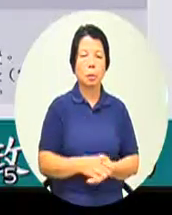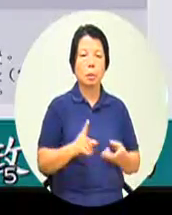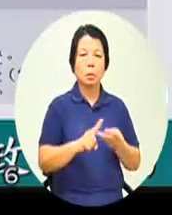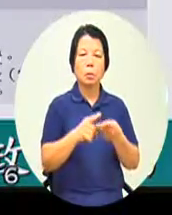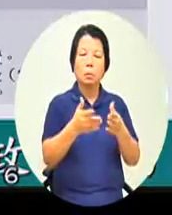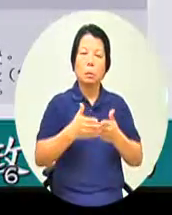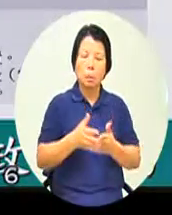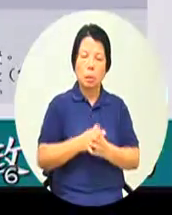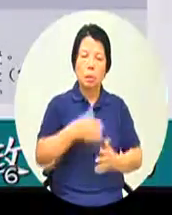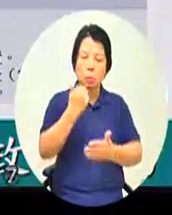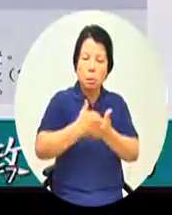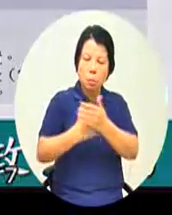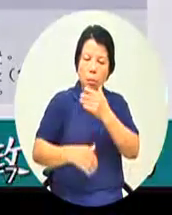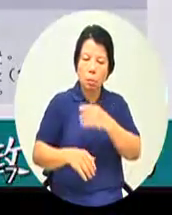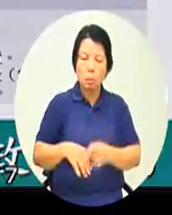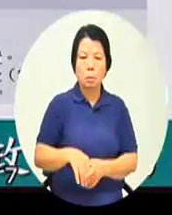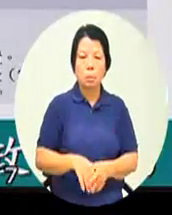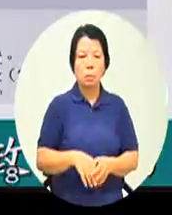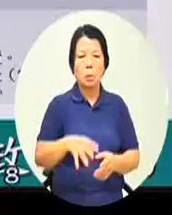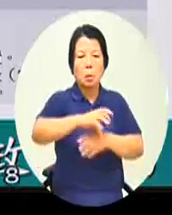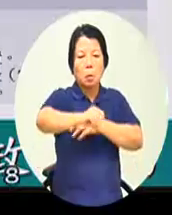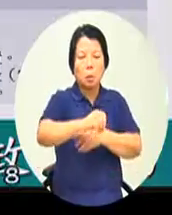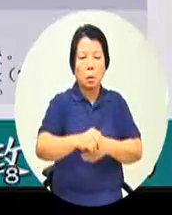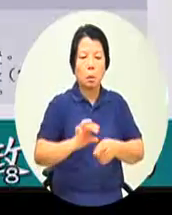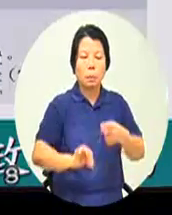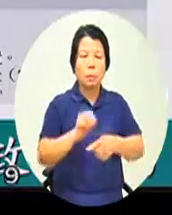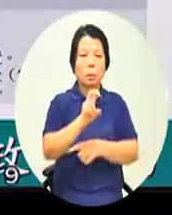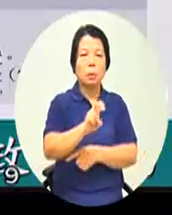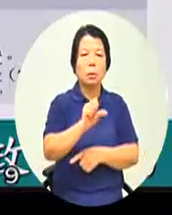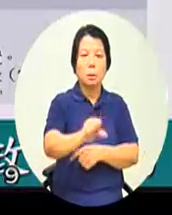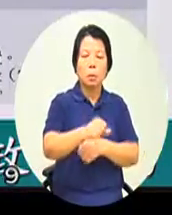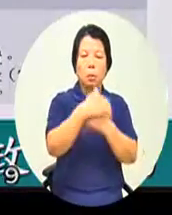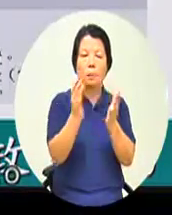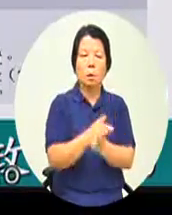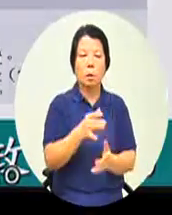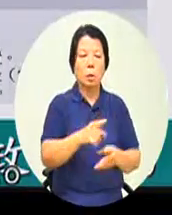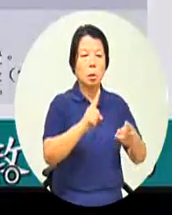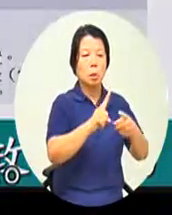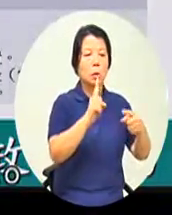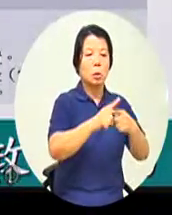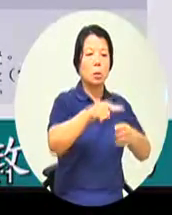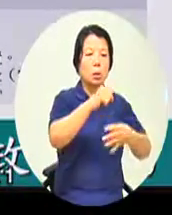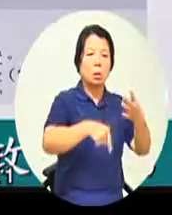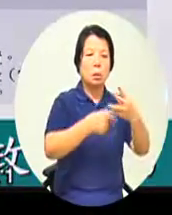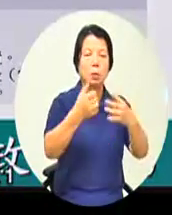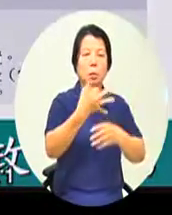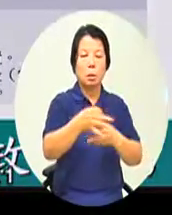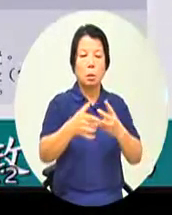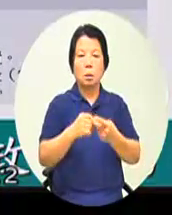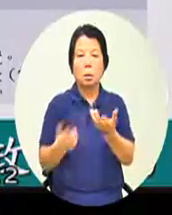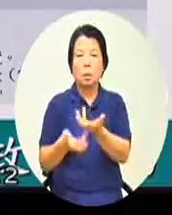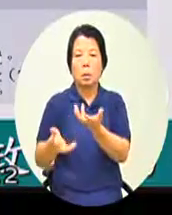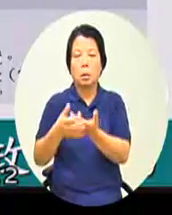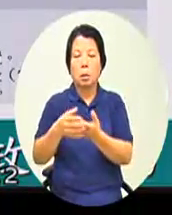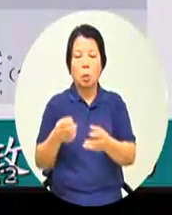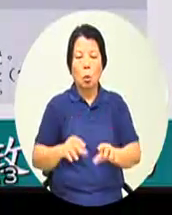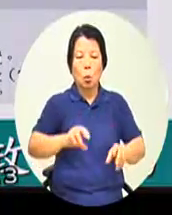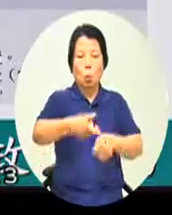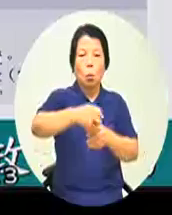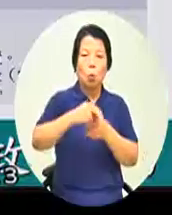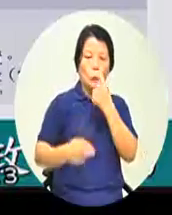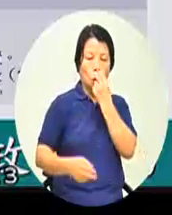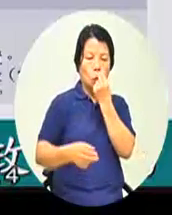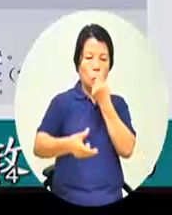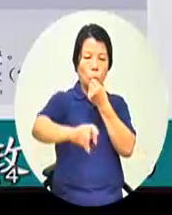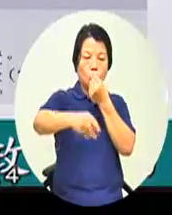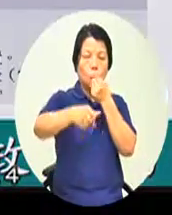俩。恁这你看啊、哦，你们人事费、燃料费、杂支，恁就敢扣25%